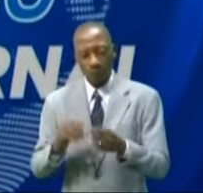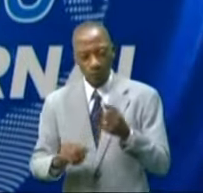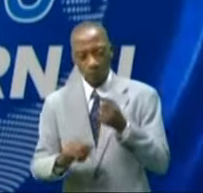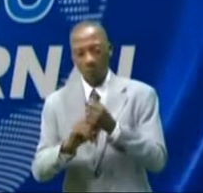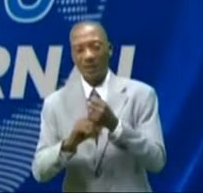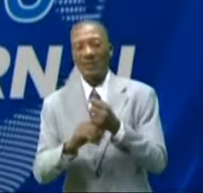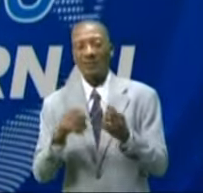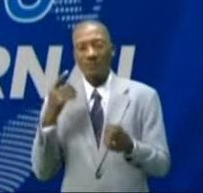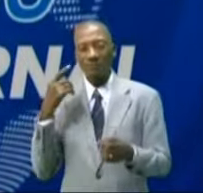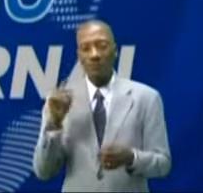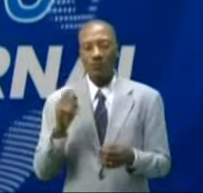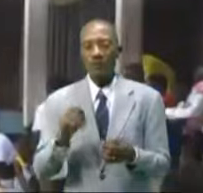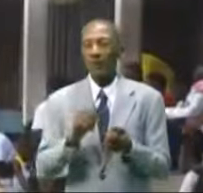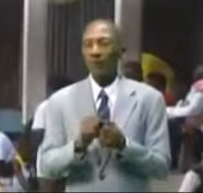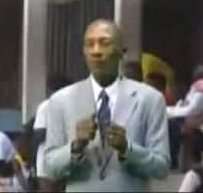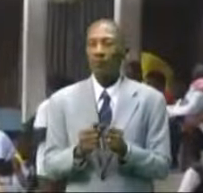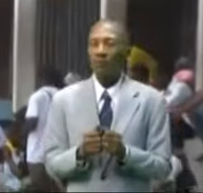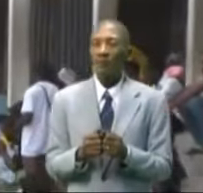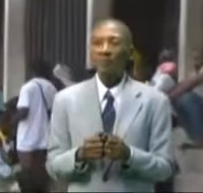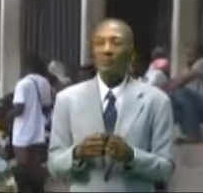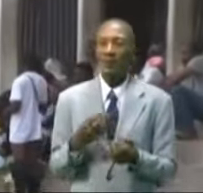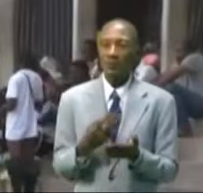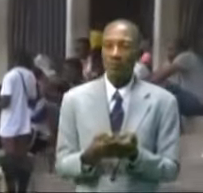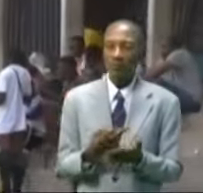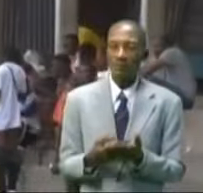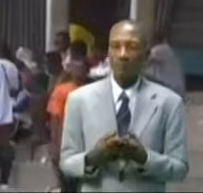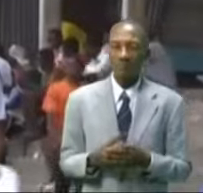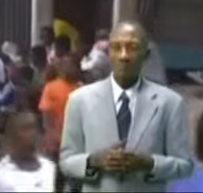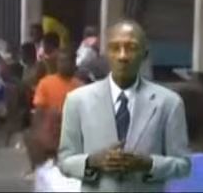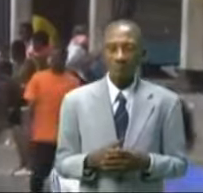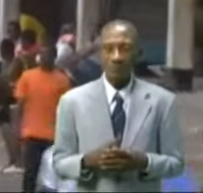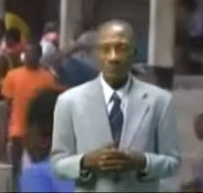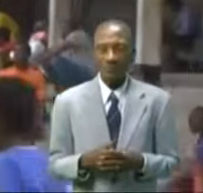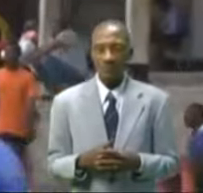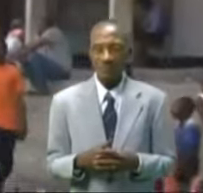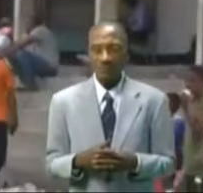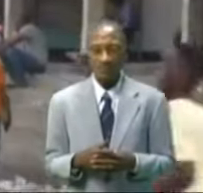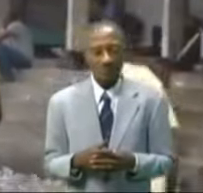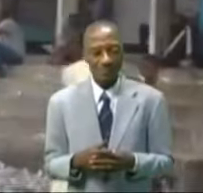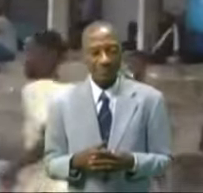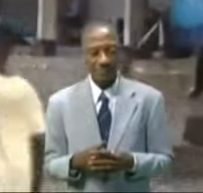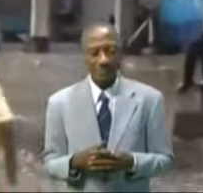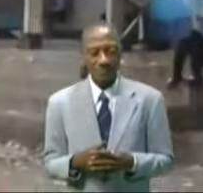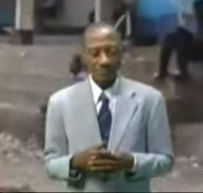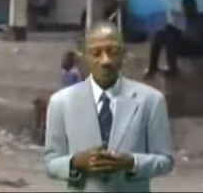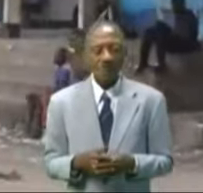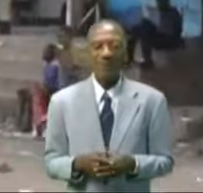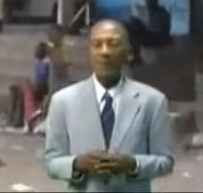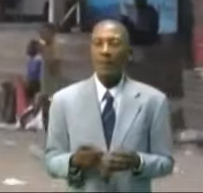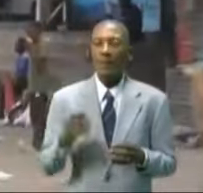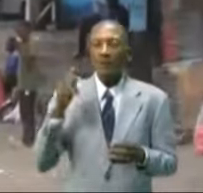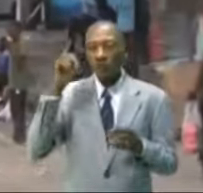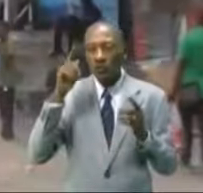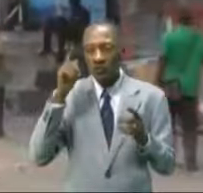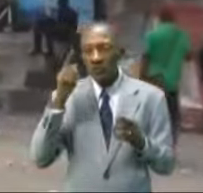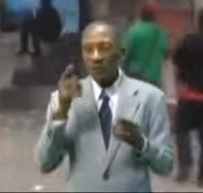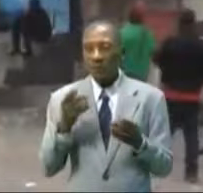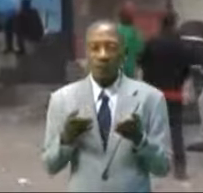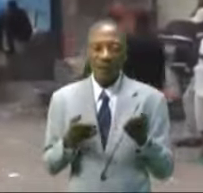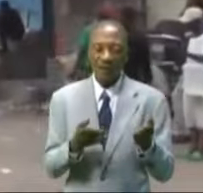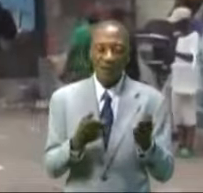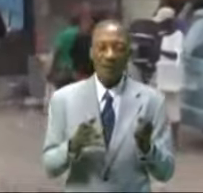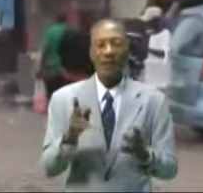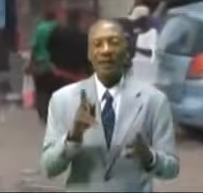Mafouana. Mu par les soucis d'apporter un divertissement sain à sa population et surtout